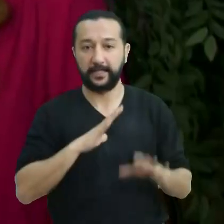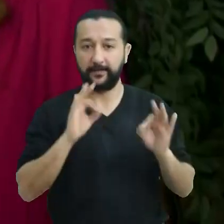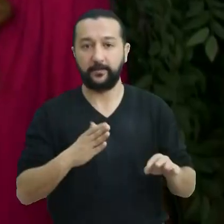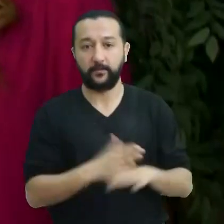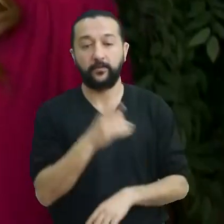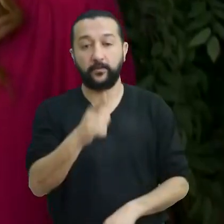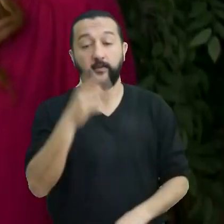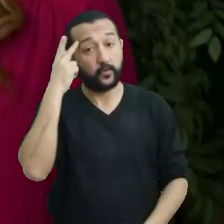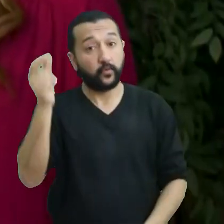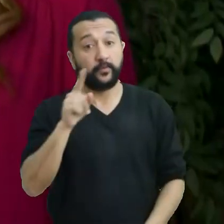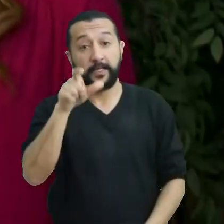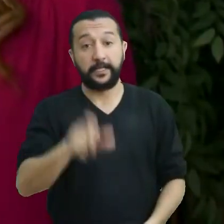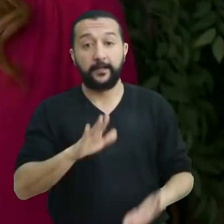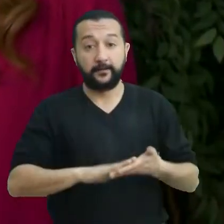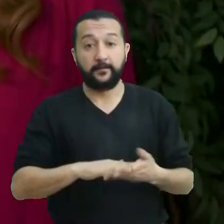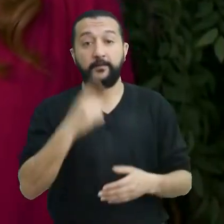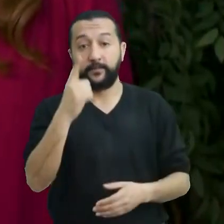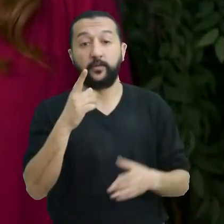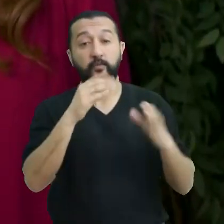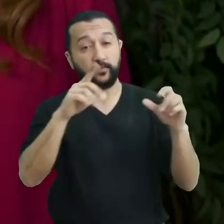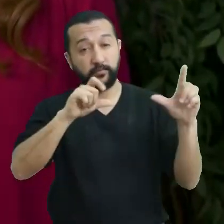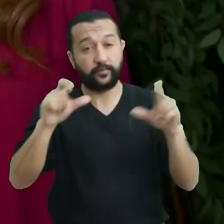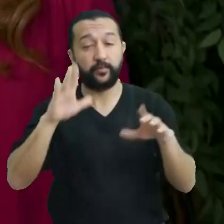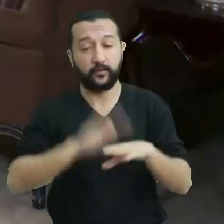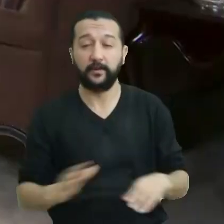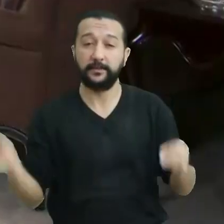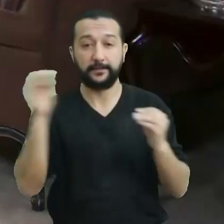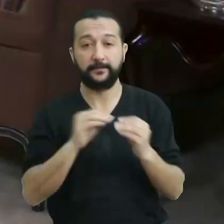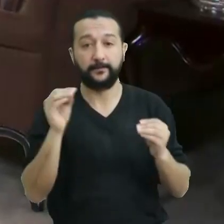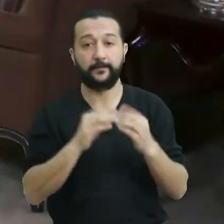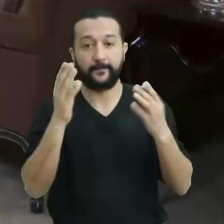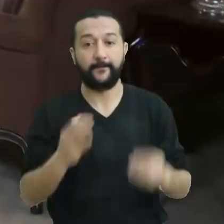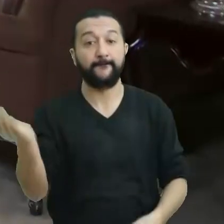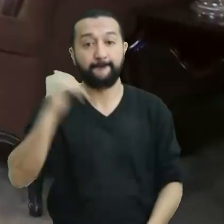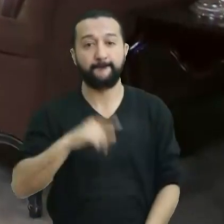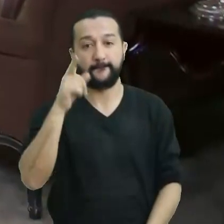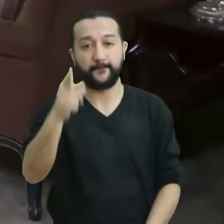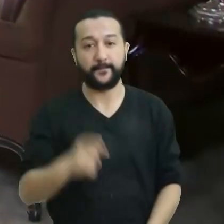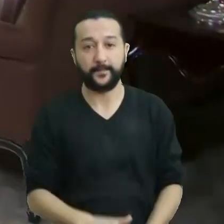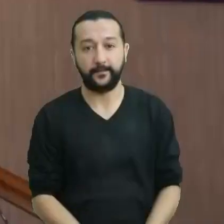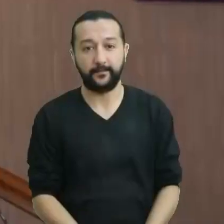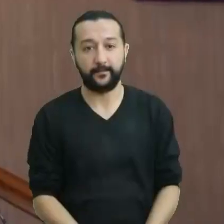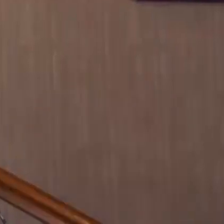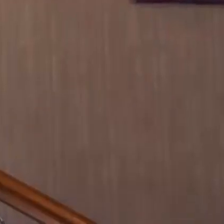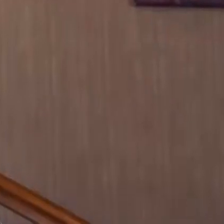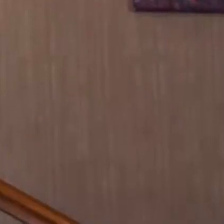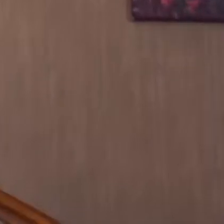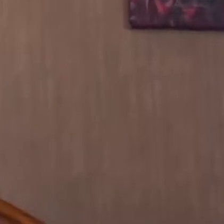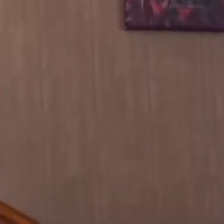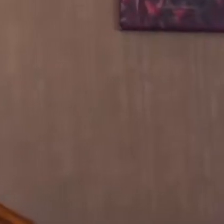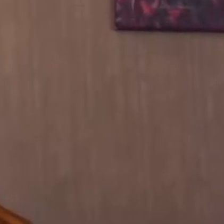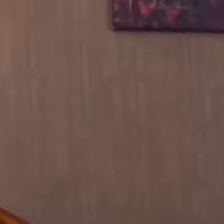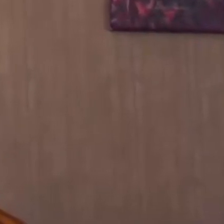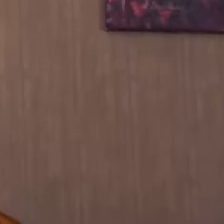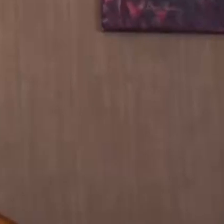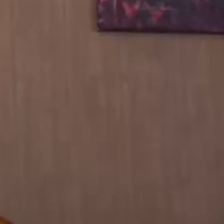evet yalnız unutmayın arkadaşlar. Bir sürü fotoğraf çekeceğiz. Bol bol. Evet tamam. Geliyorlar. Serpil gelinliğini